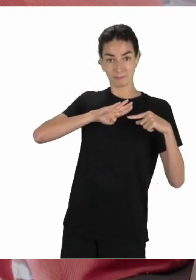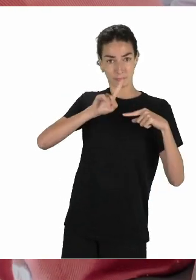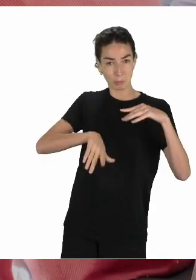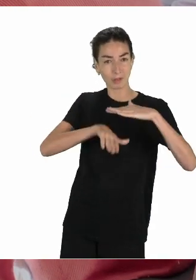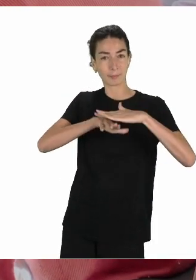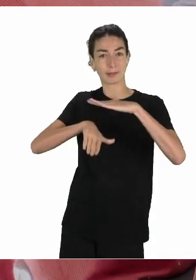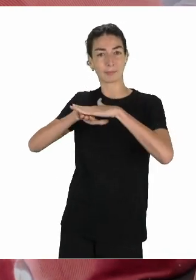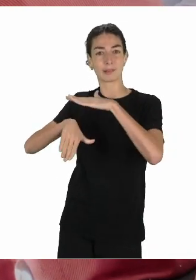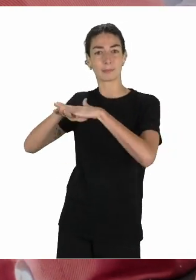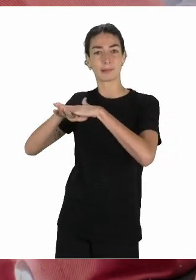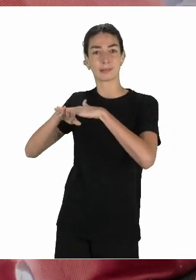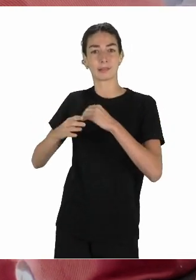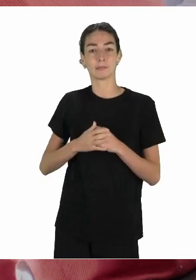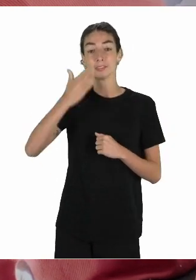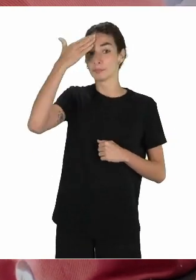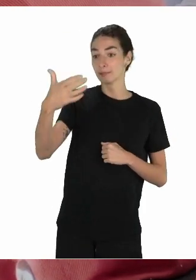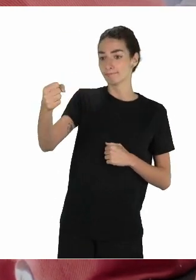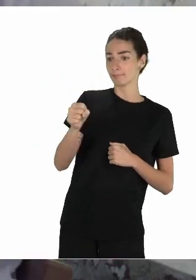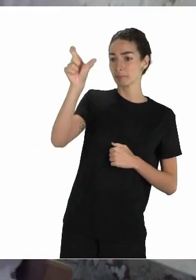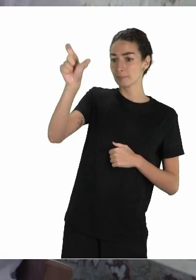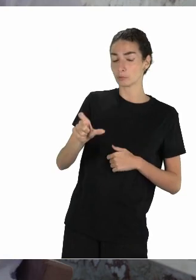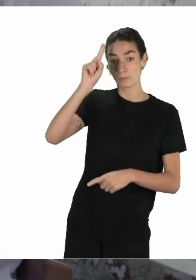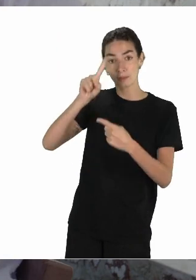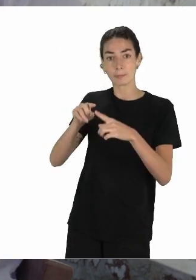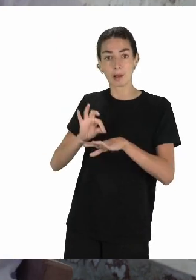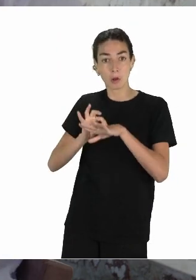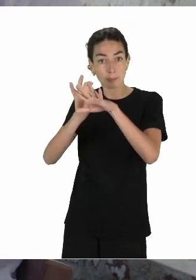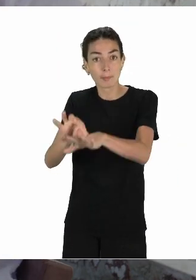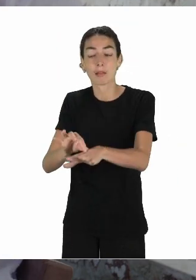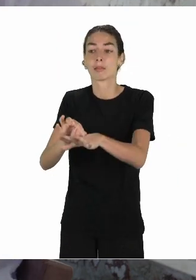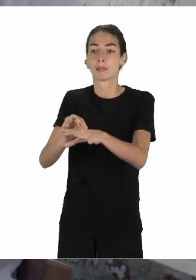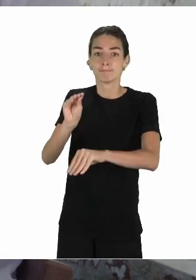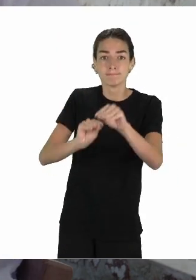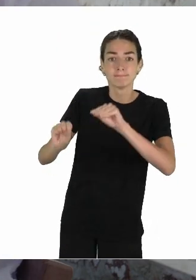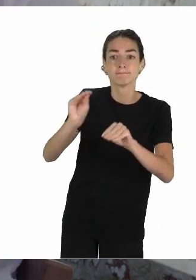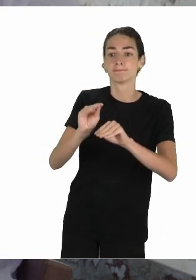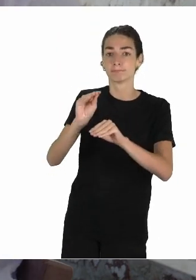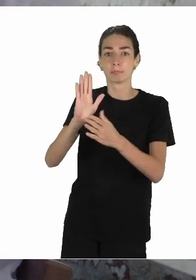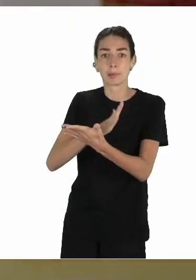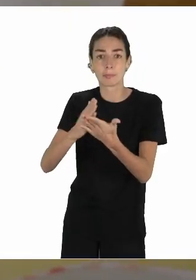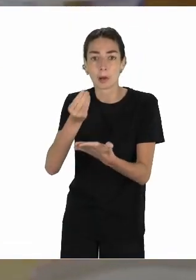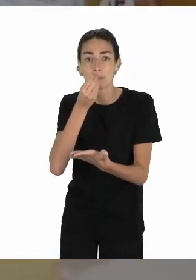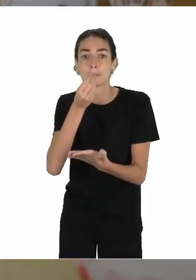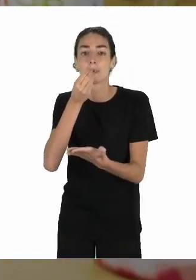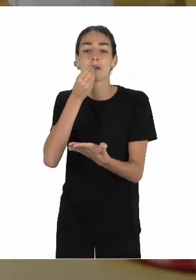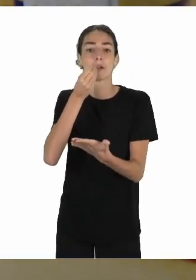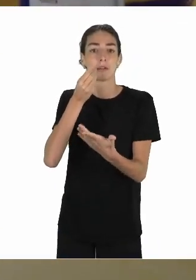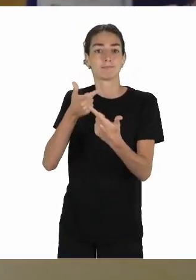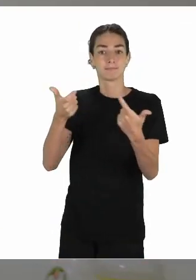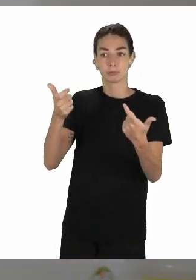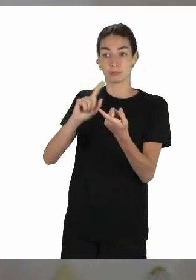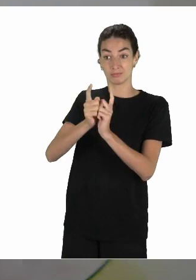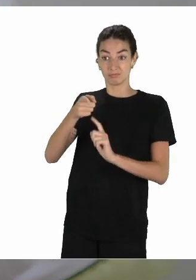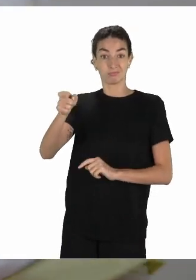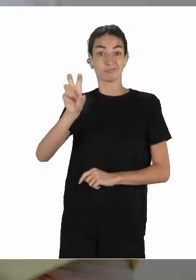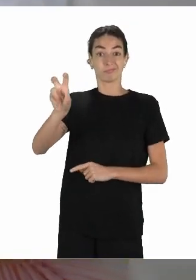celles des responsabilités. Quand vous embauchez une personne pour faire de l'accompagnement du geste au corps, préparer le repas,